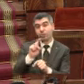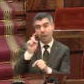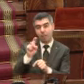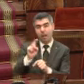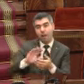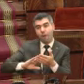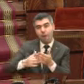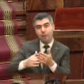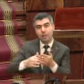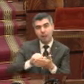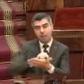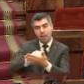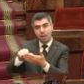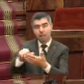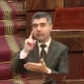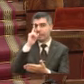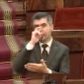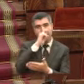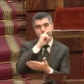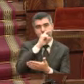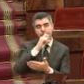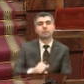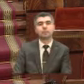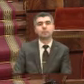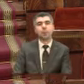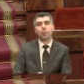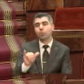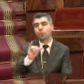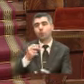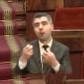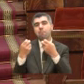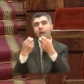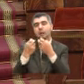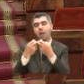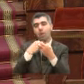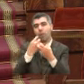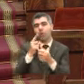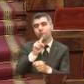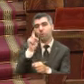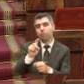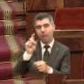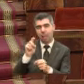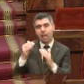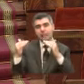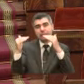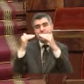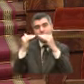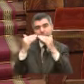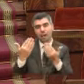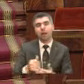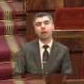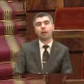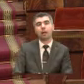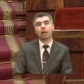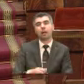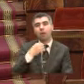توفير مساهمتها. نذكر هنا على سبيل المثال جماعات إقليم طاطا، جماعة زقموزن،